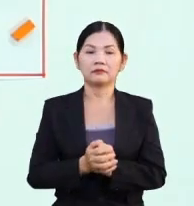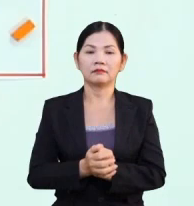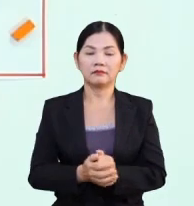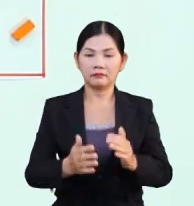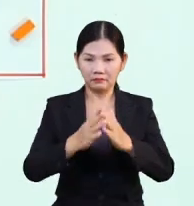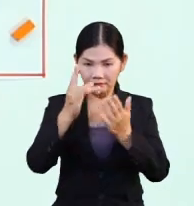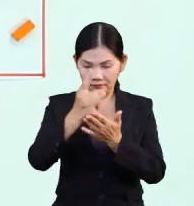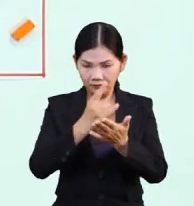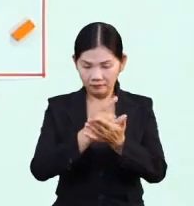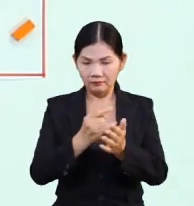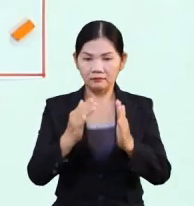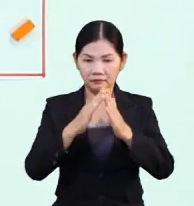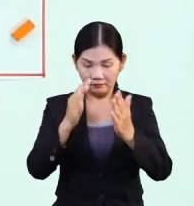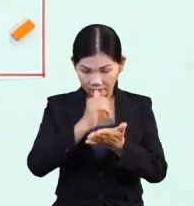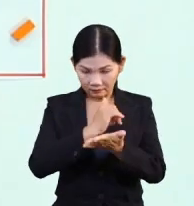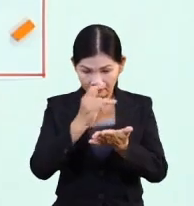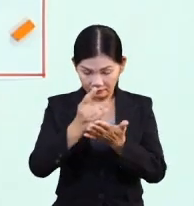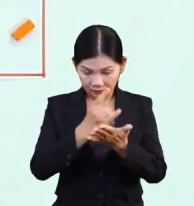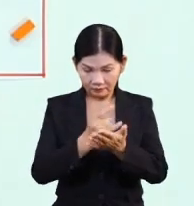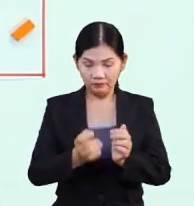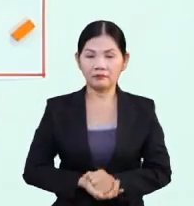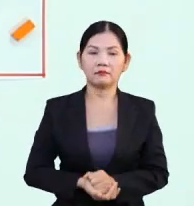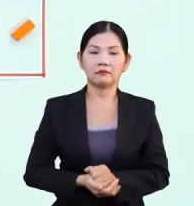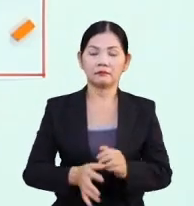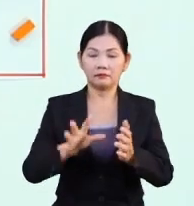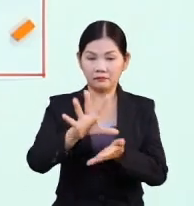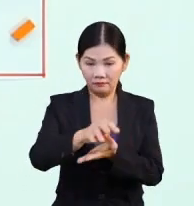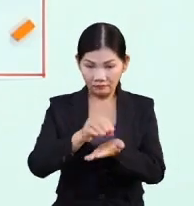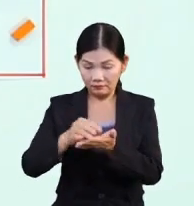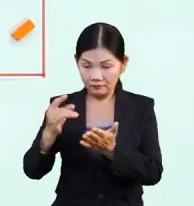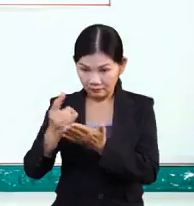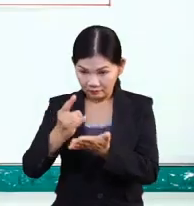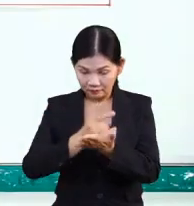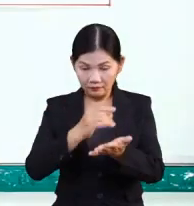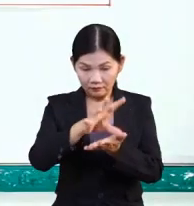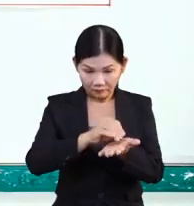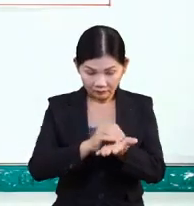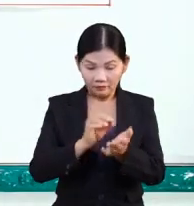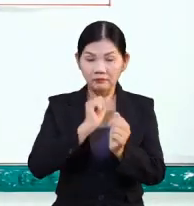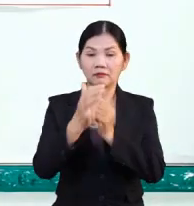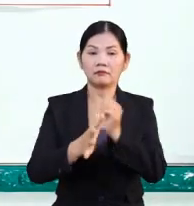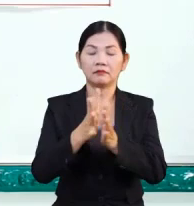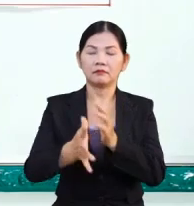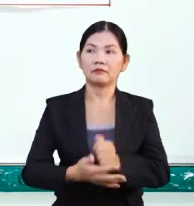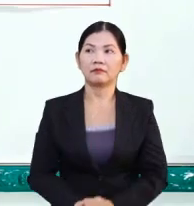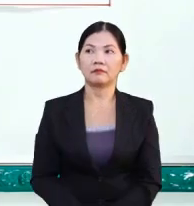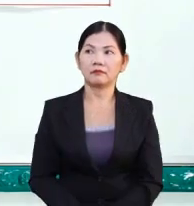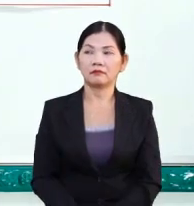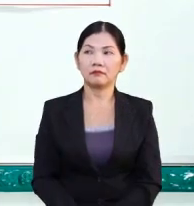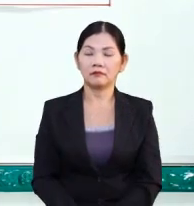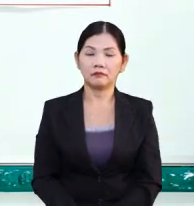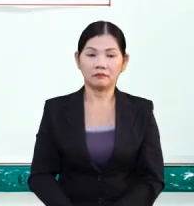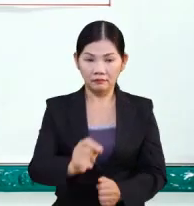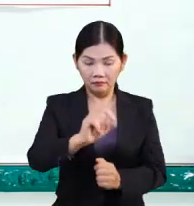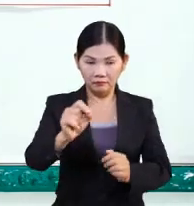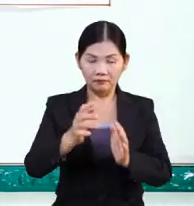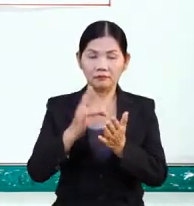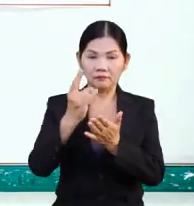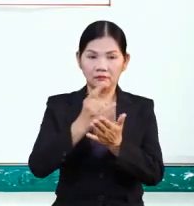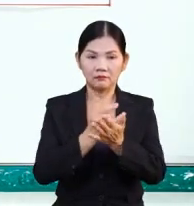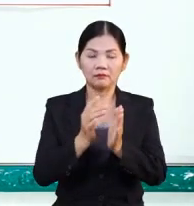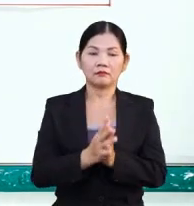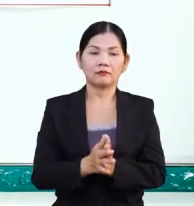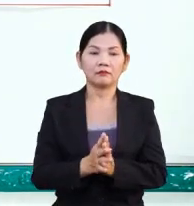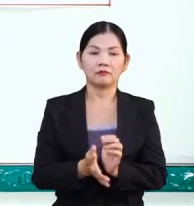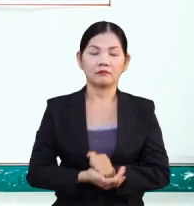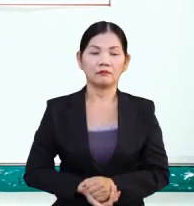មេរៀនកូនឡើងចាកូនលើកសុភមេរៀនកត់មេរៀនរបស់យើងណាកូនណាតោះចាប់ផ្ដើម Chúng ta có mê riêng bỏ dưỡng, cứ con cọp